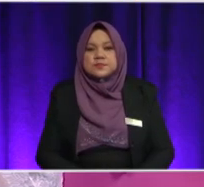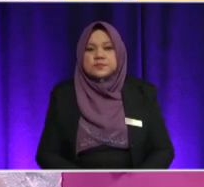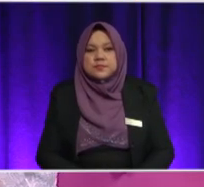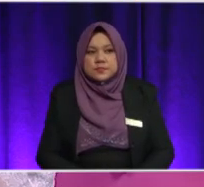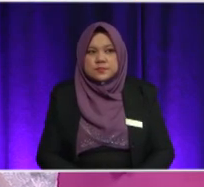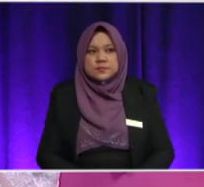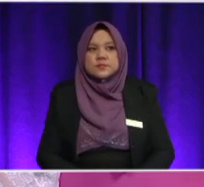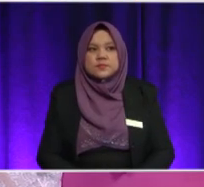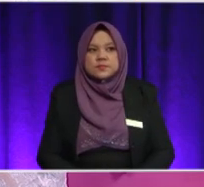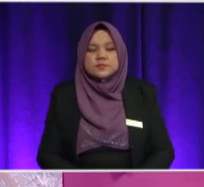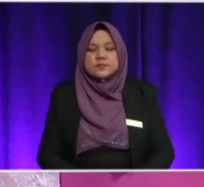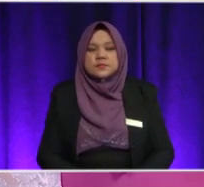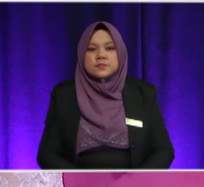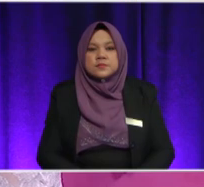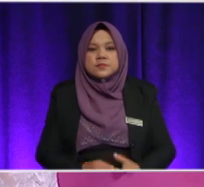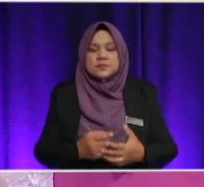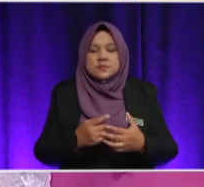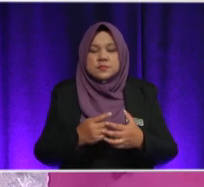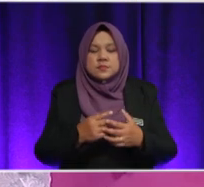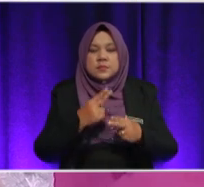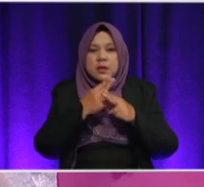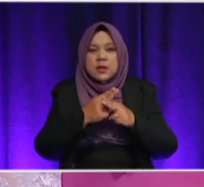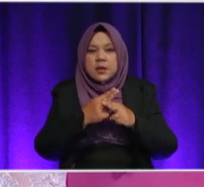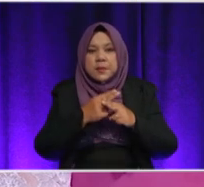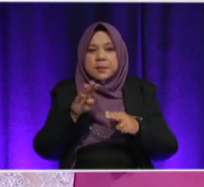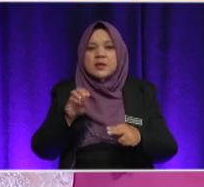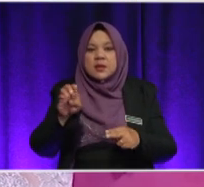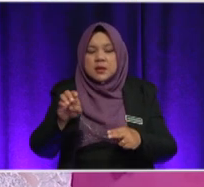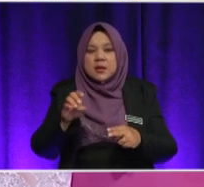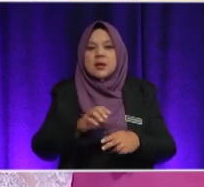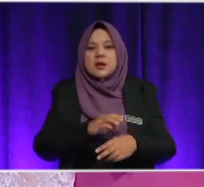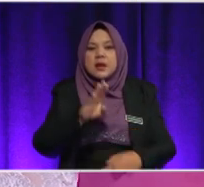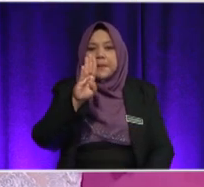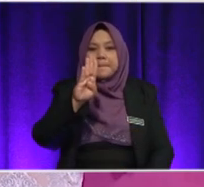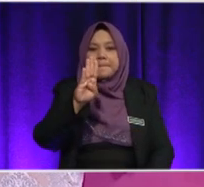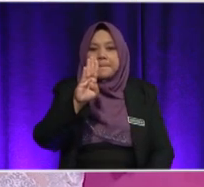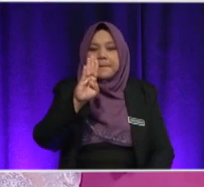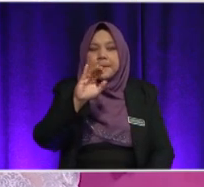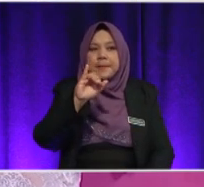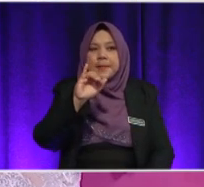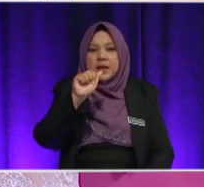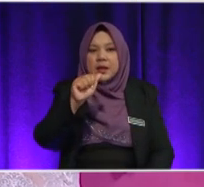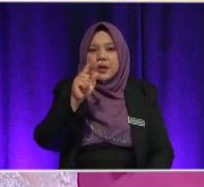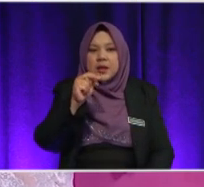Bakteri adalah antibiotik kalau menghalangi